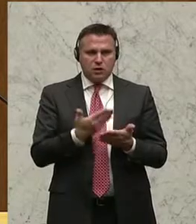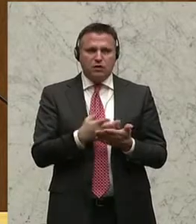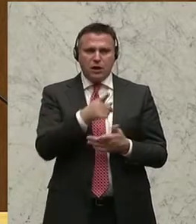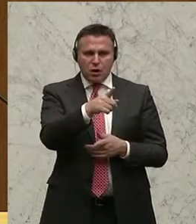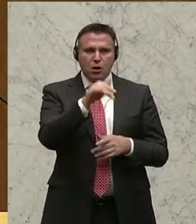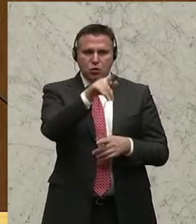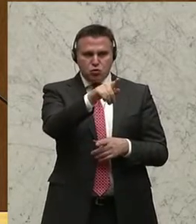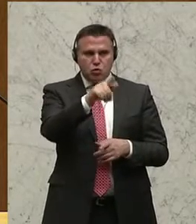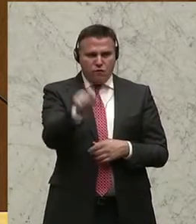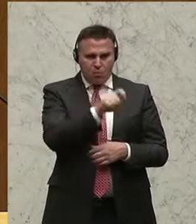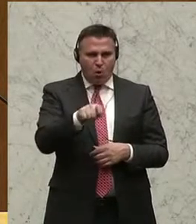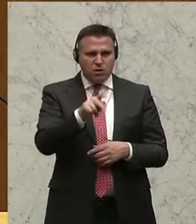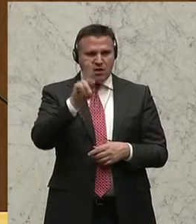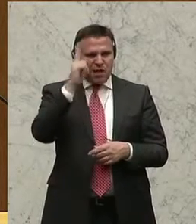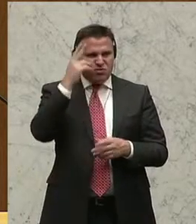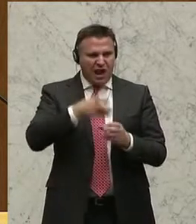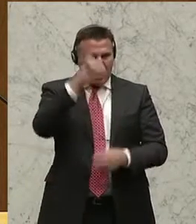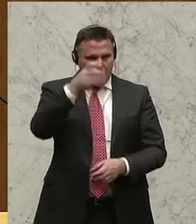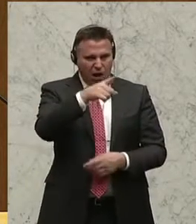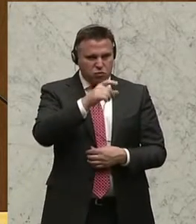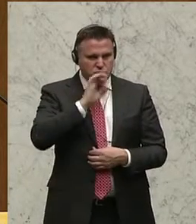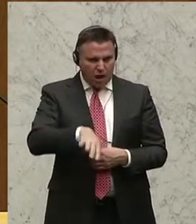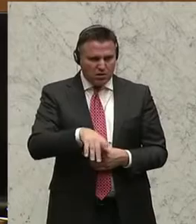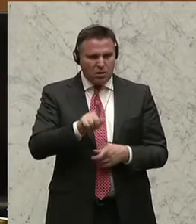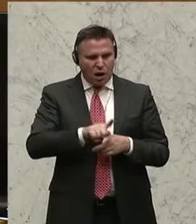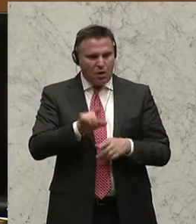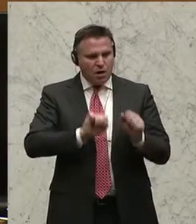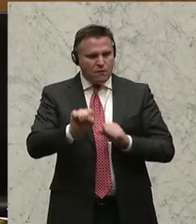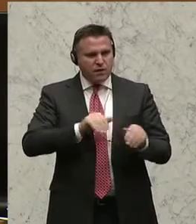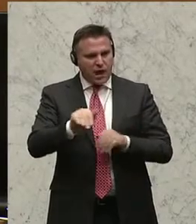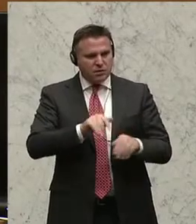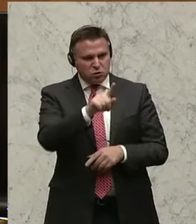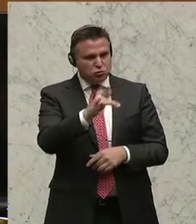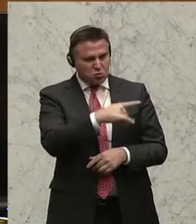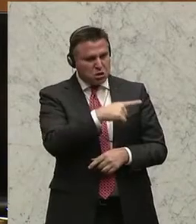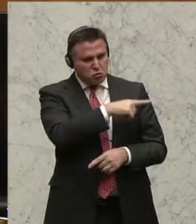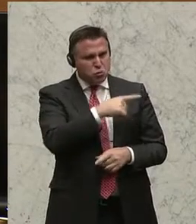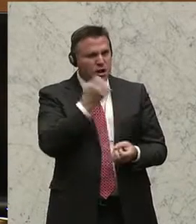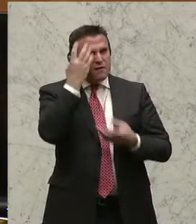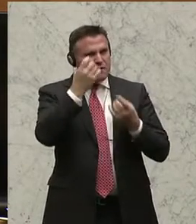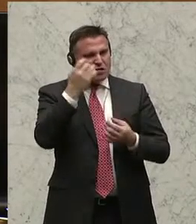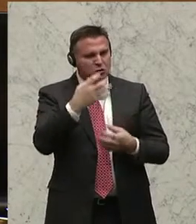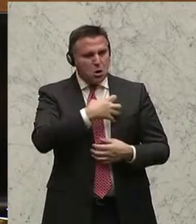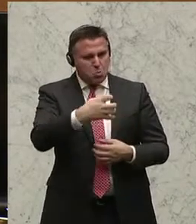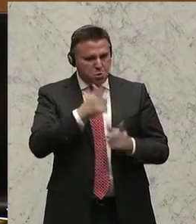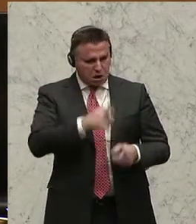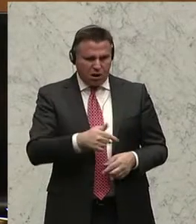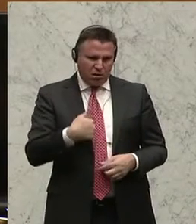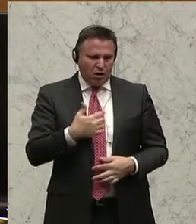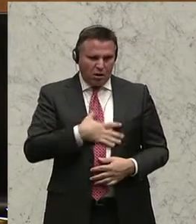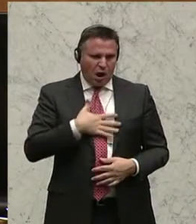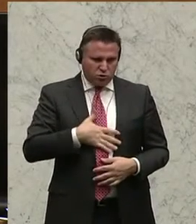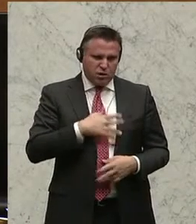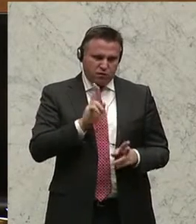wollen Sie ein Denkmal verwehren und unterstellen dem Verteidigungsminister Bürgerkriegsfantasien. Das ist erbärmlich,